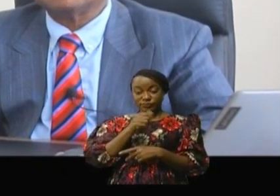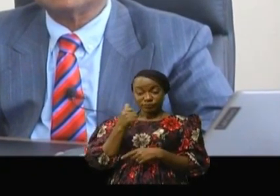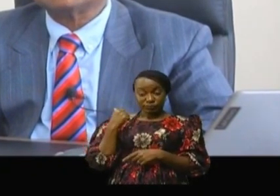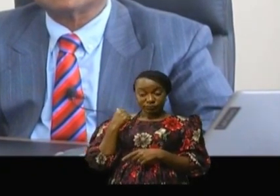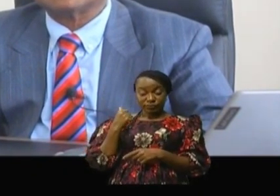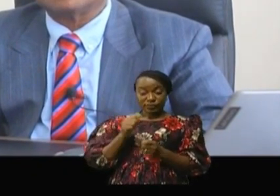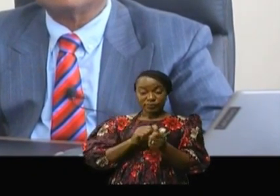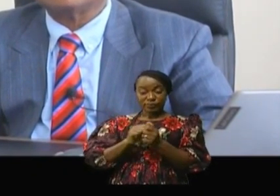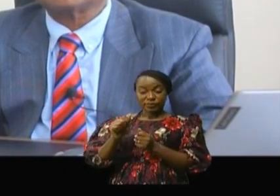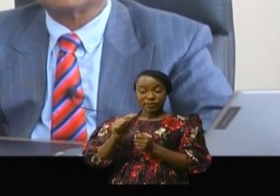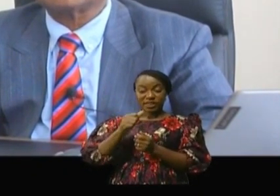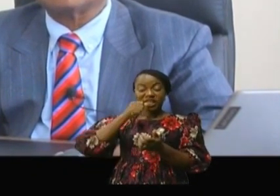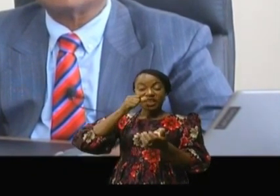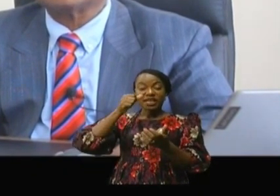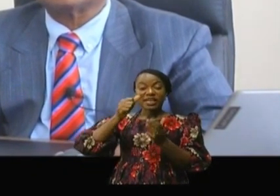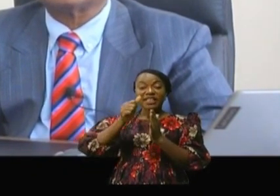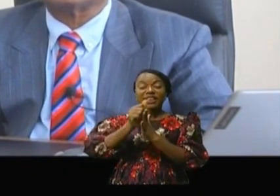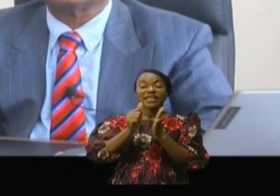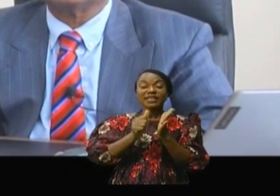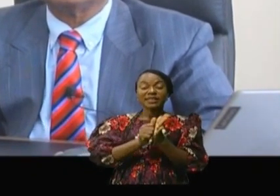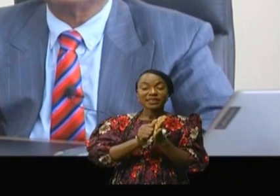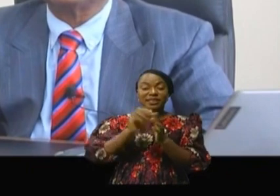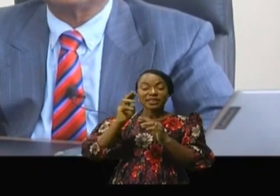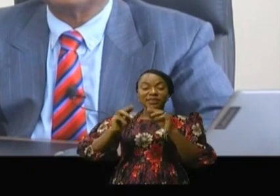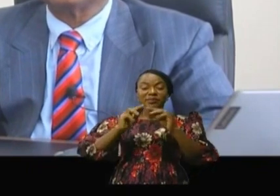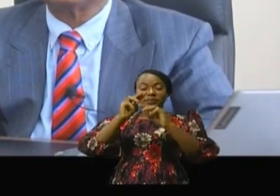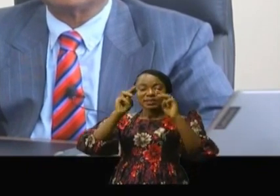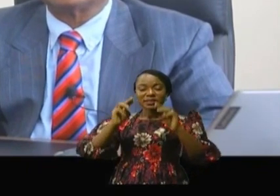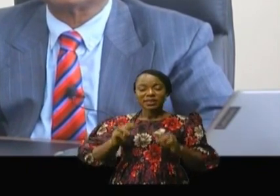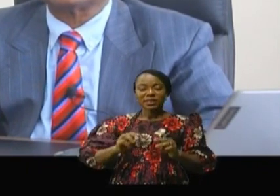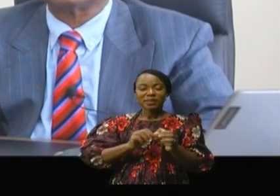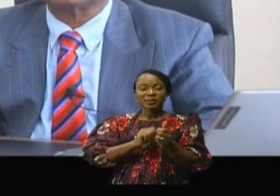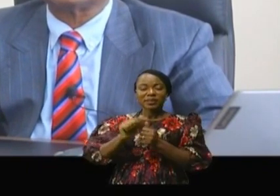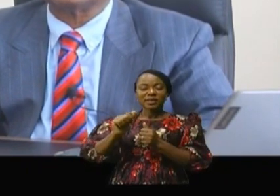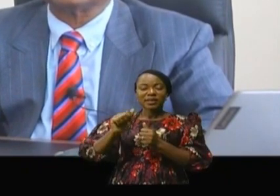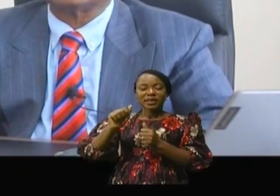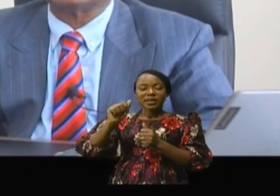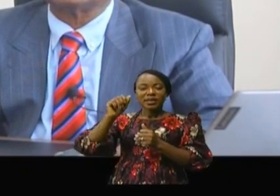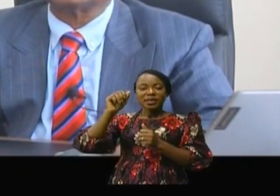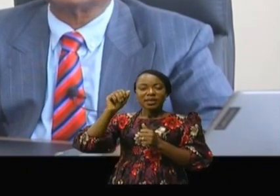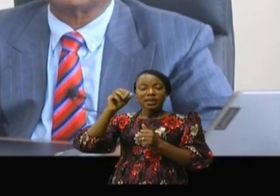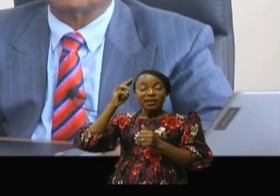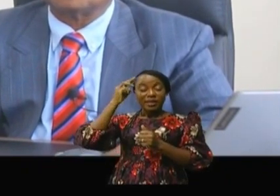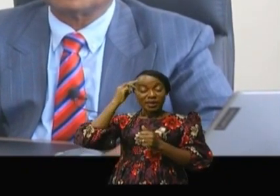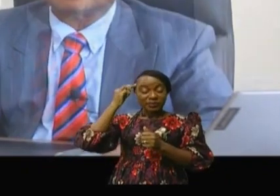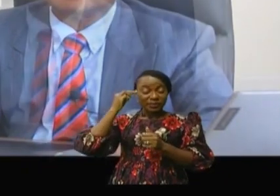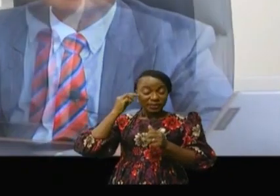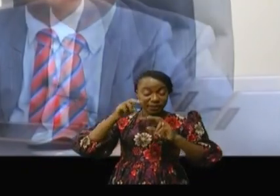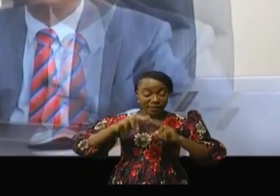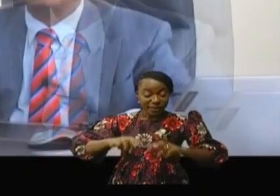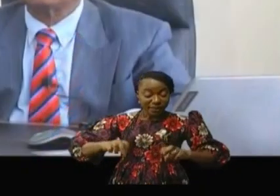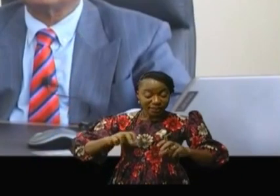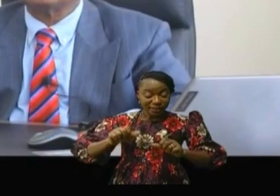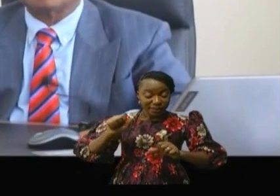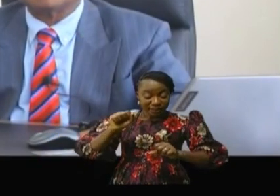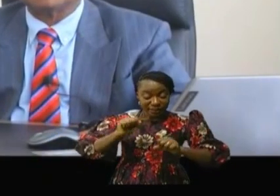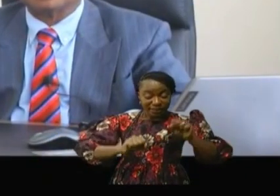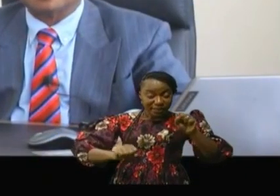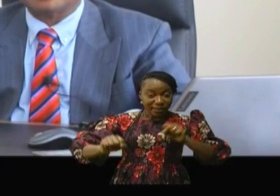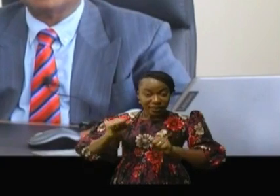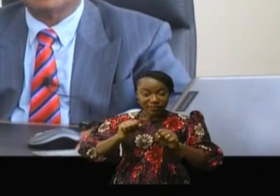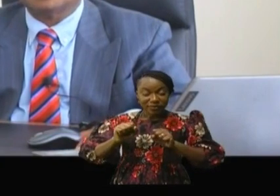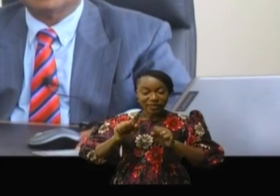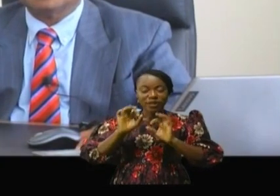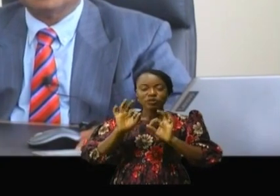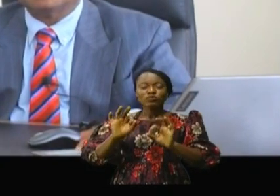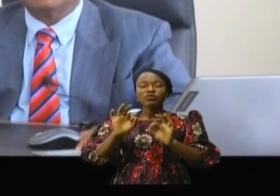Par l'arrêté ministériel de son Excellence Monsieur le Ministre de la Recherche Scientifique et Innovation Technologique. La situation en